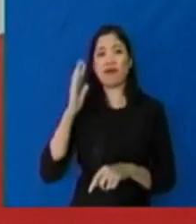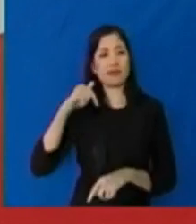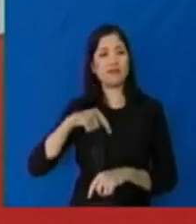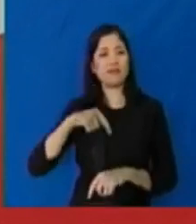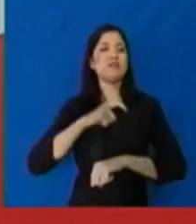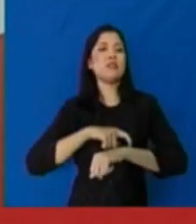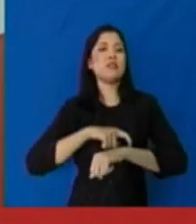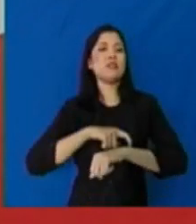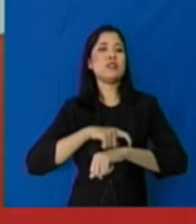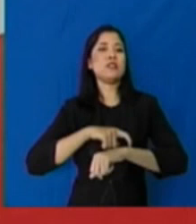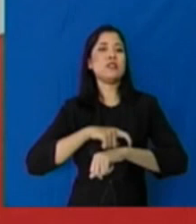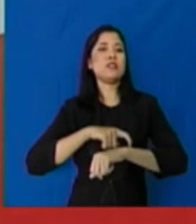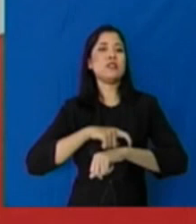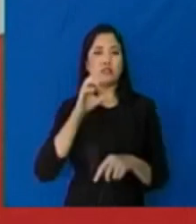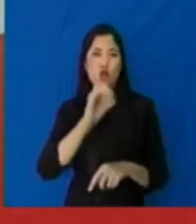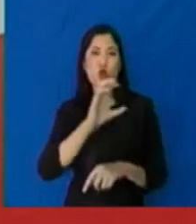pada pukul 12.00.